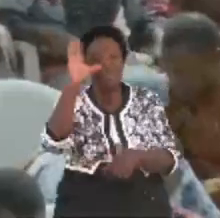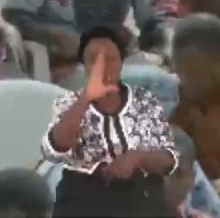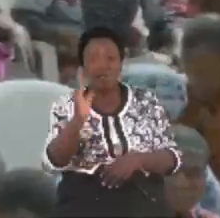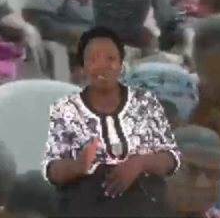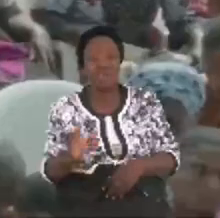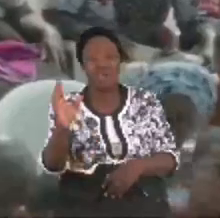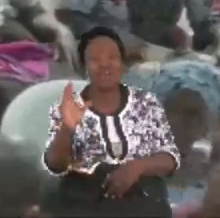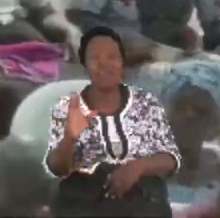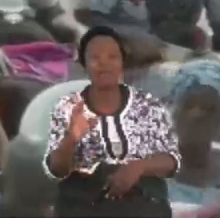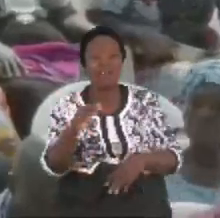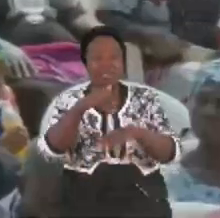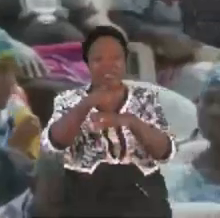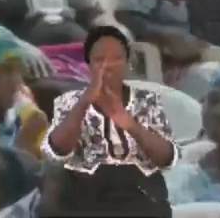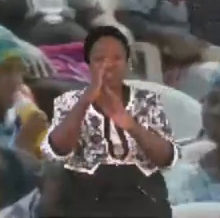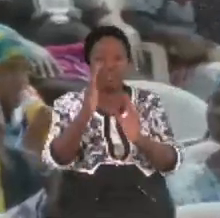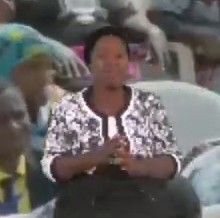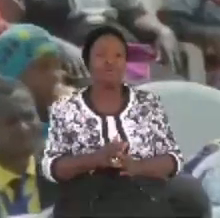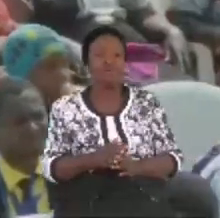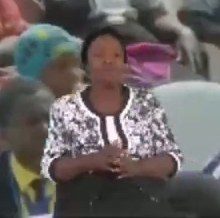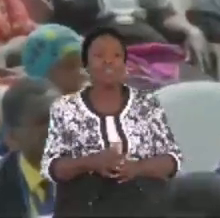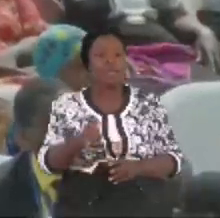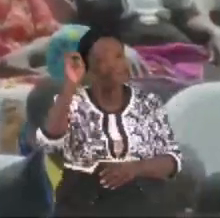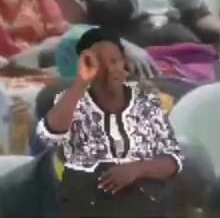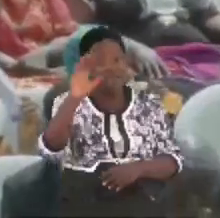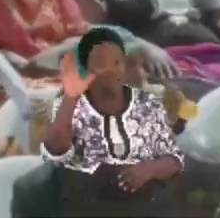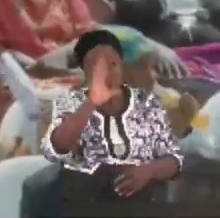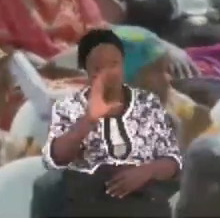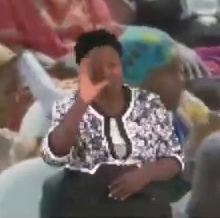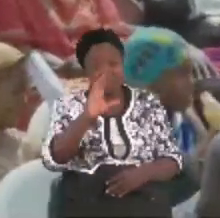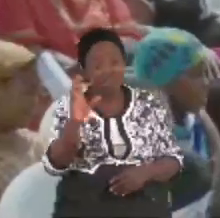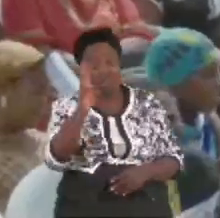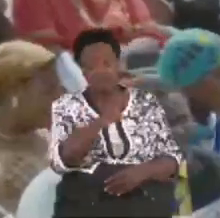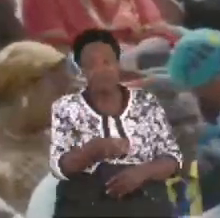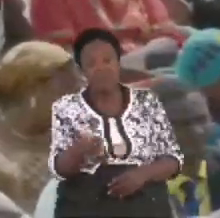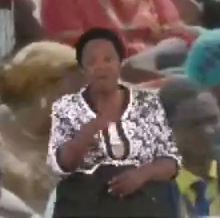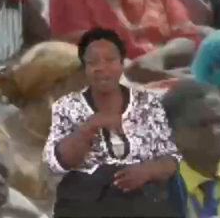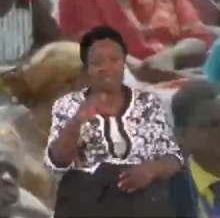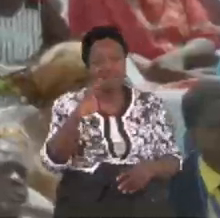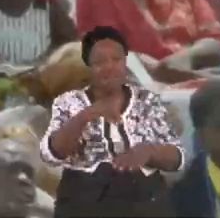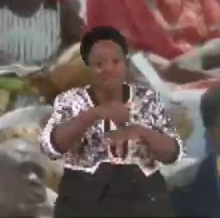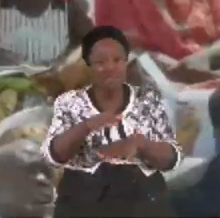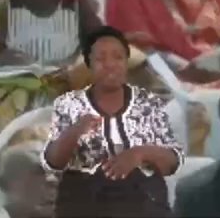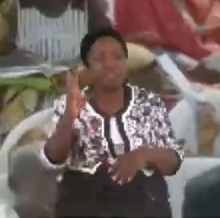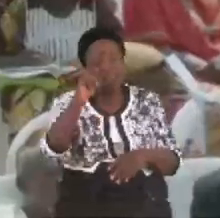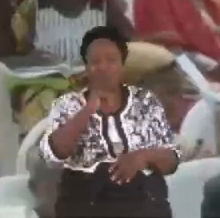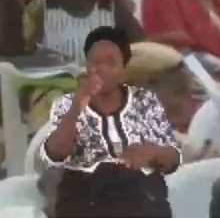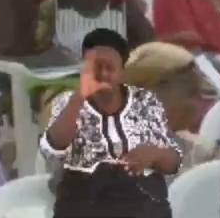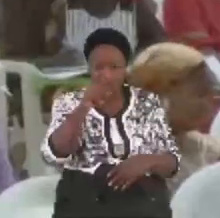du chercheur ferme et qui envoie. Il les a cherchés et il les a envoyés.